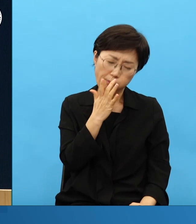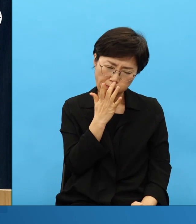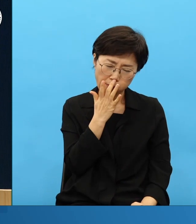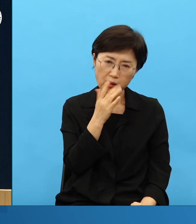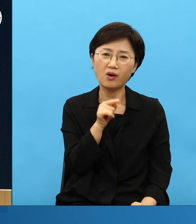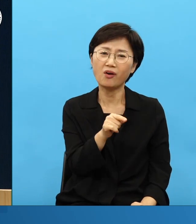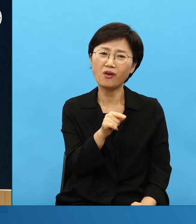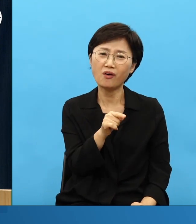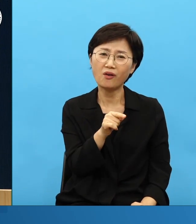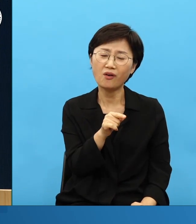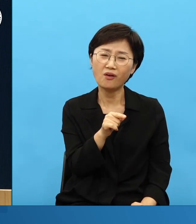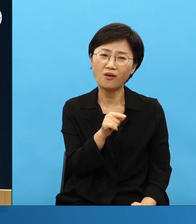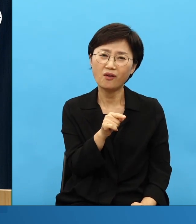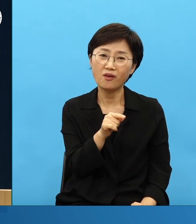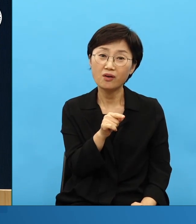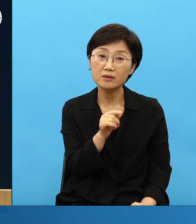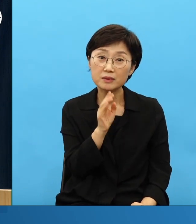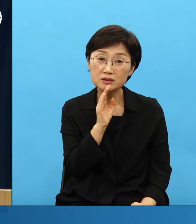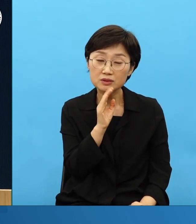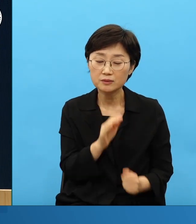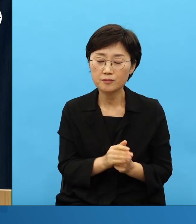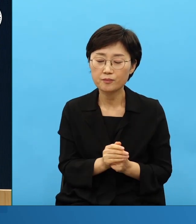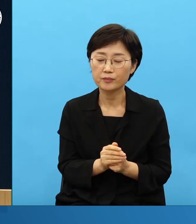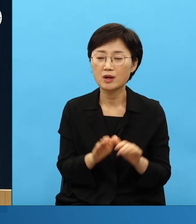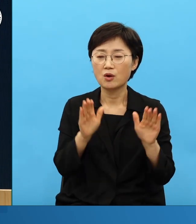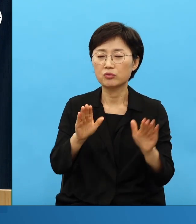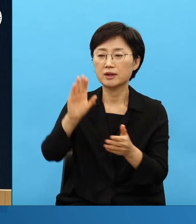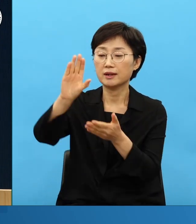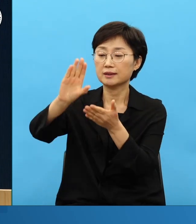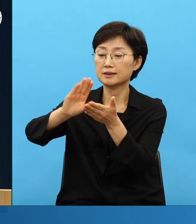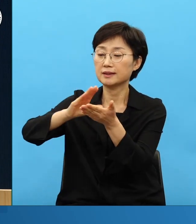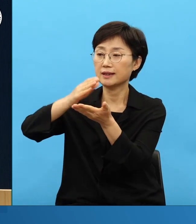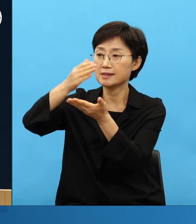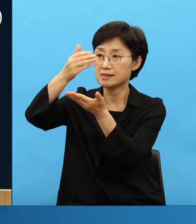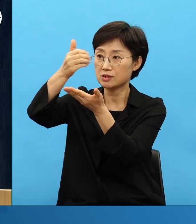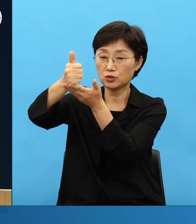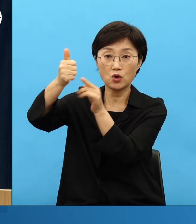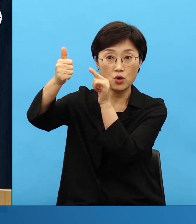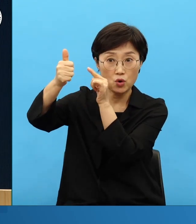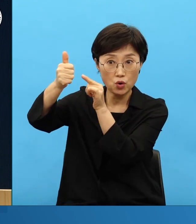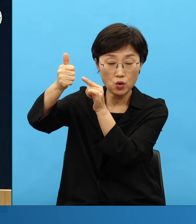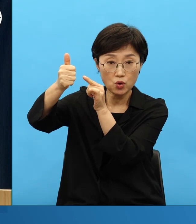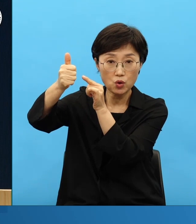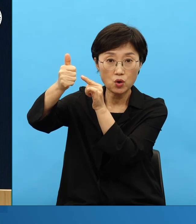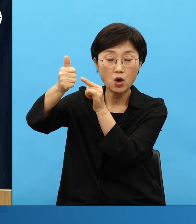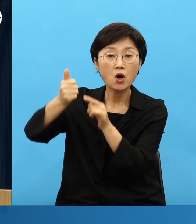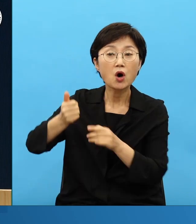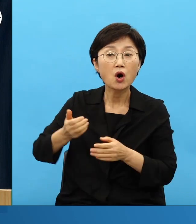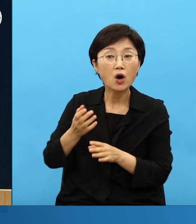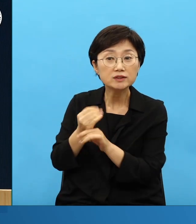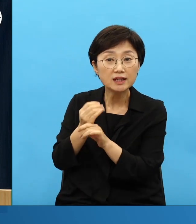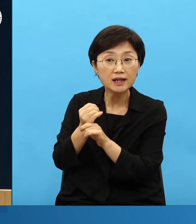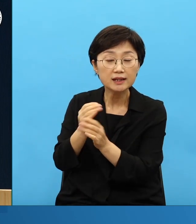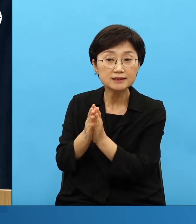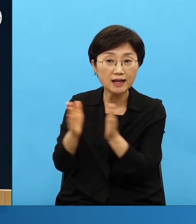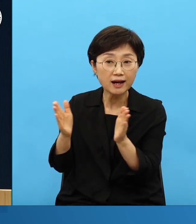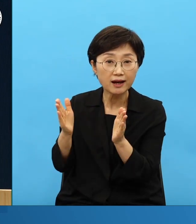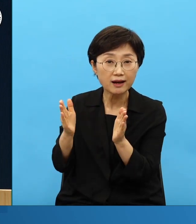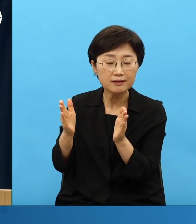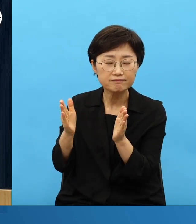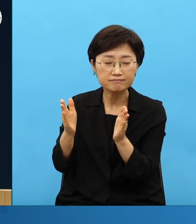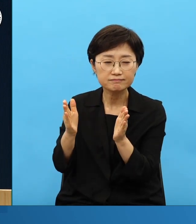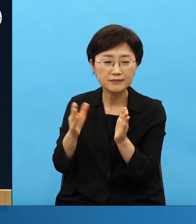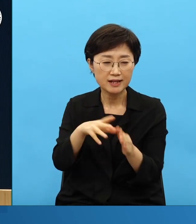cannot find the answer to those questions. 그리스도는 벌써 창세 때 함께 하셨던